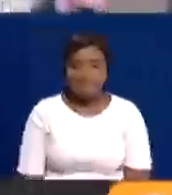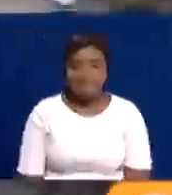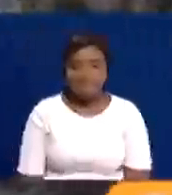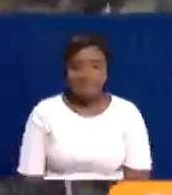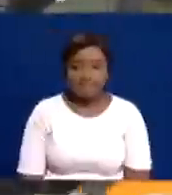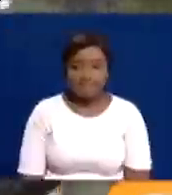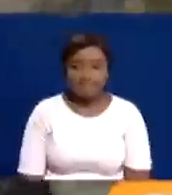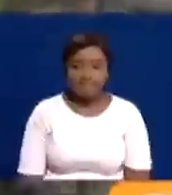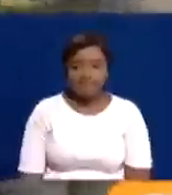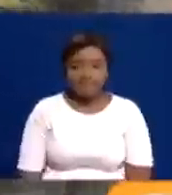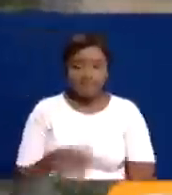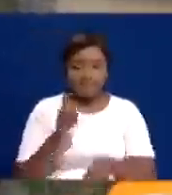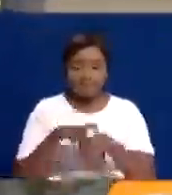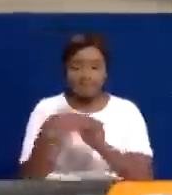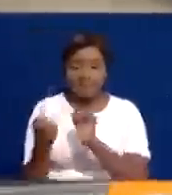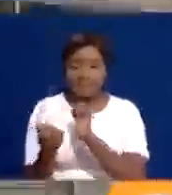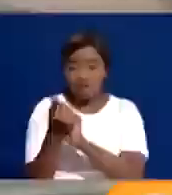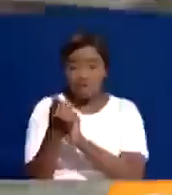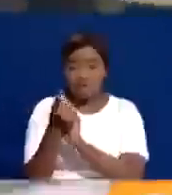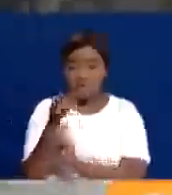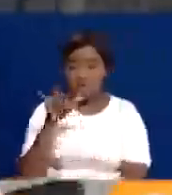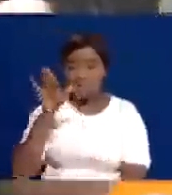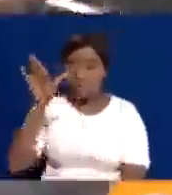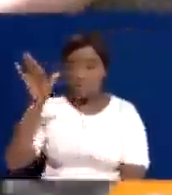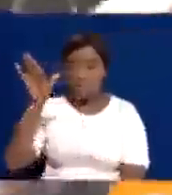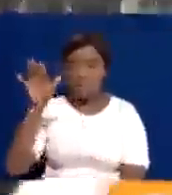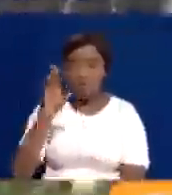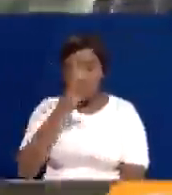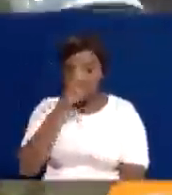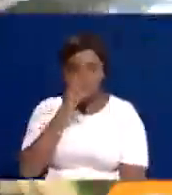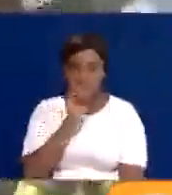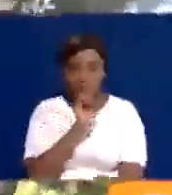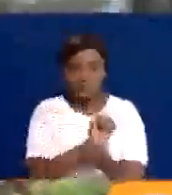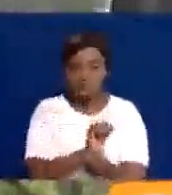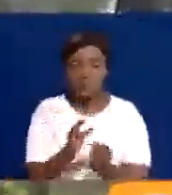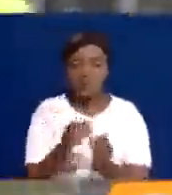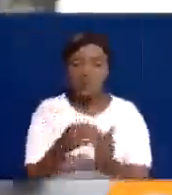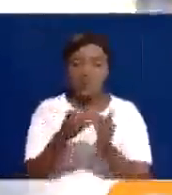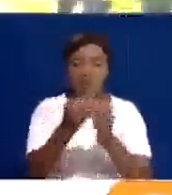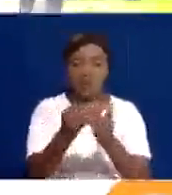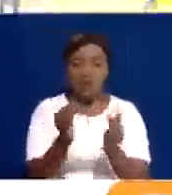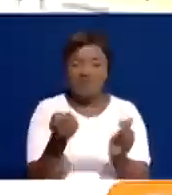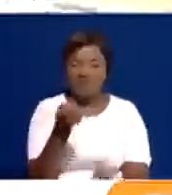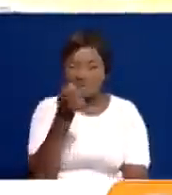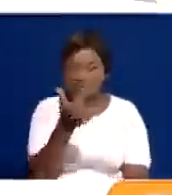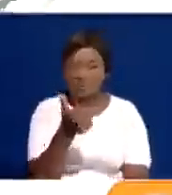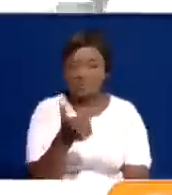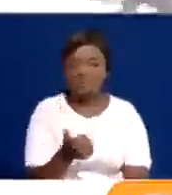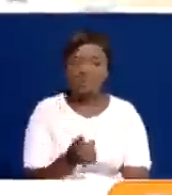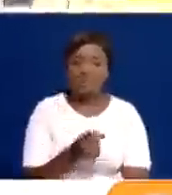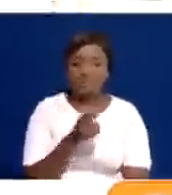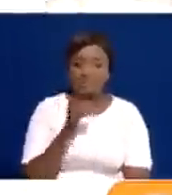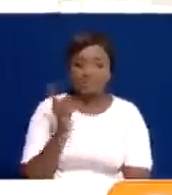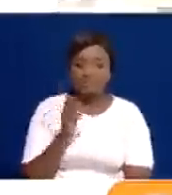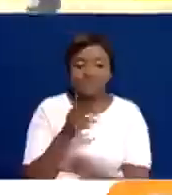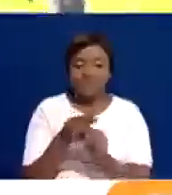Saa tano unusu asubuhi, polisi wanamkamata kiongozi wa wachache katika bunge la taifa, Opiyo